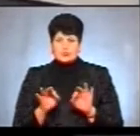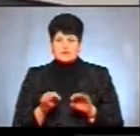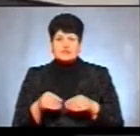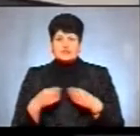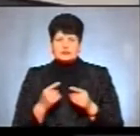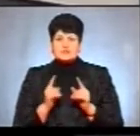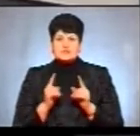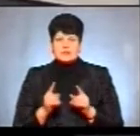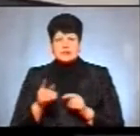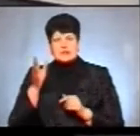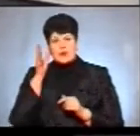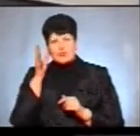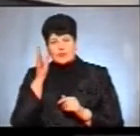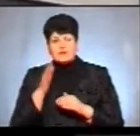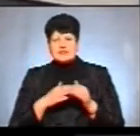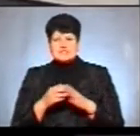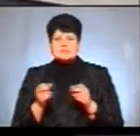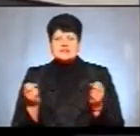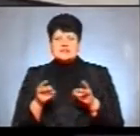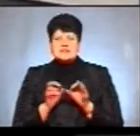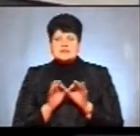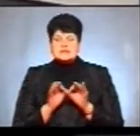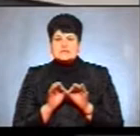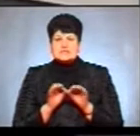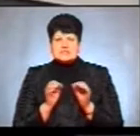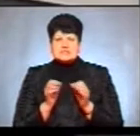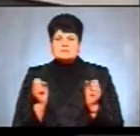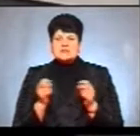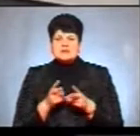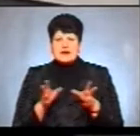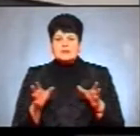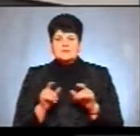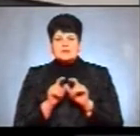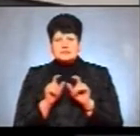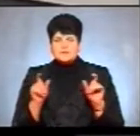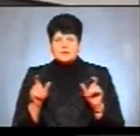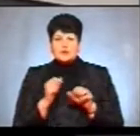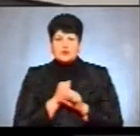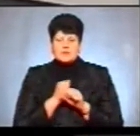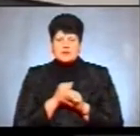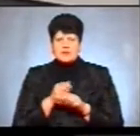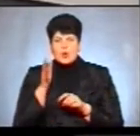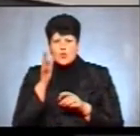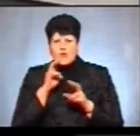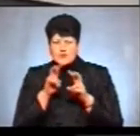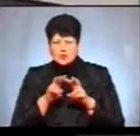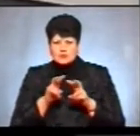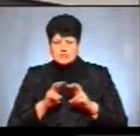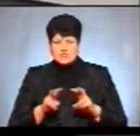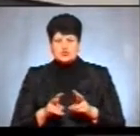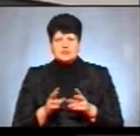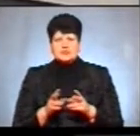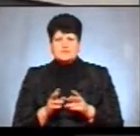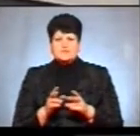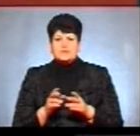тільки науковим і спеціалізованим науковим установам, які здійснюють наукові дослідження, займаються інтродукцією і розповсюдженням цих